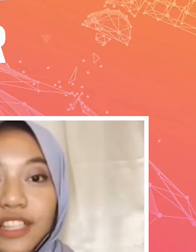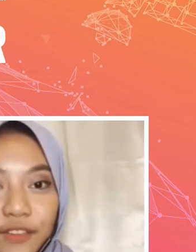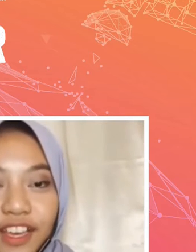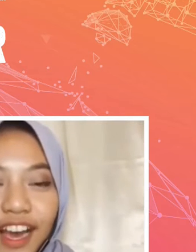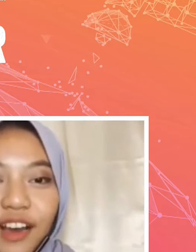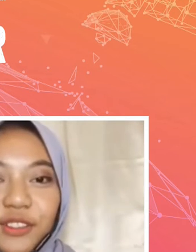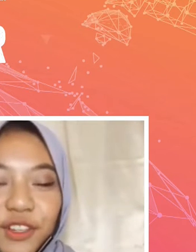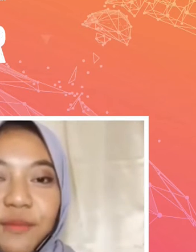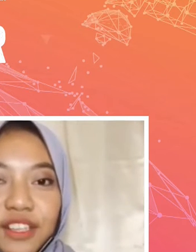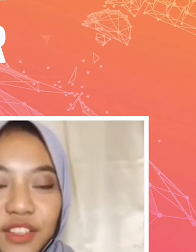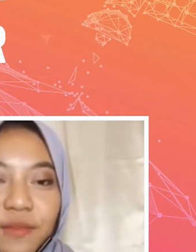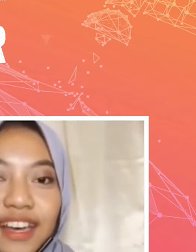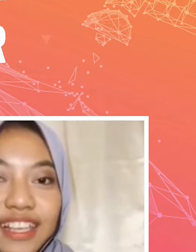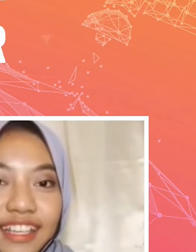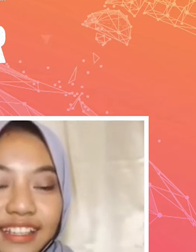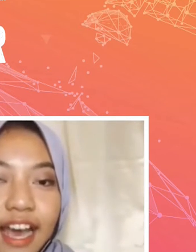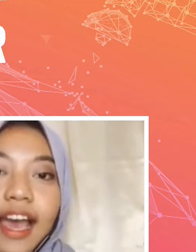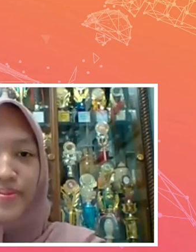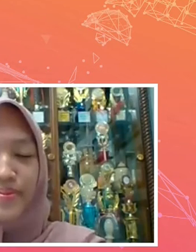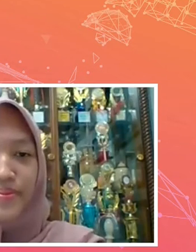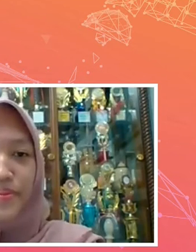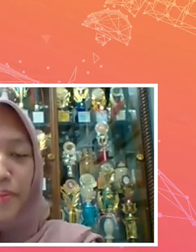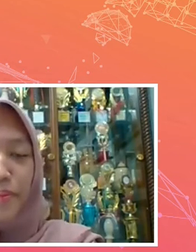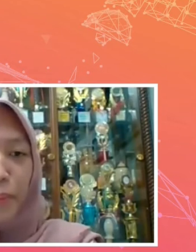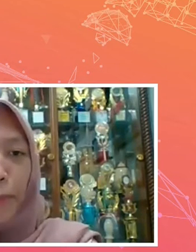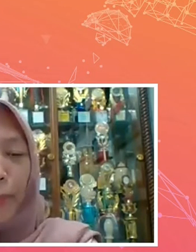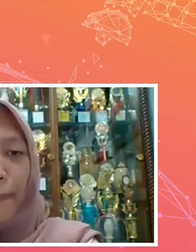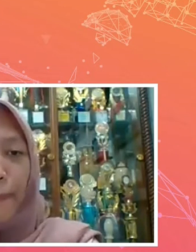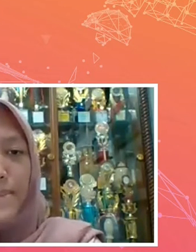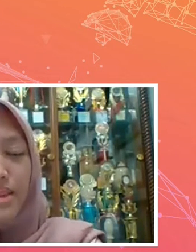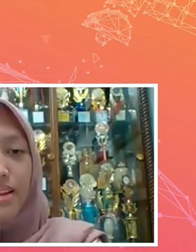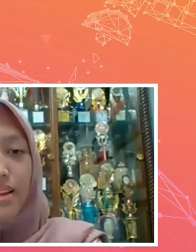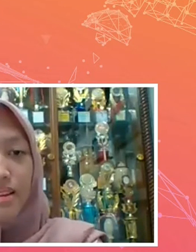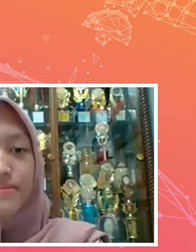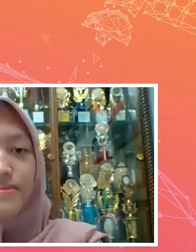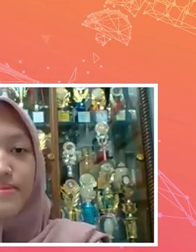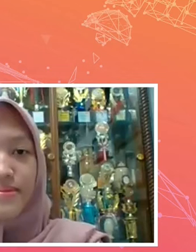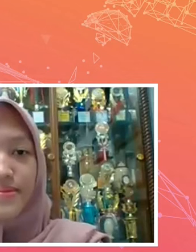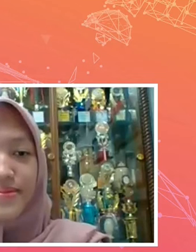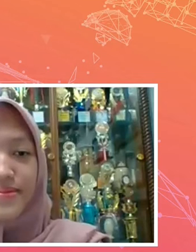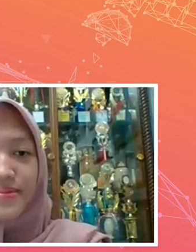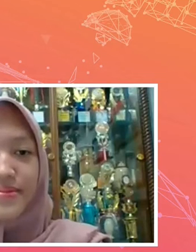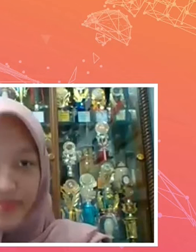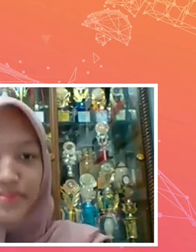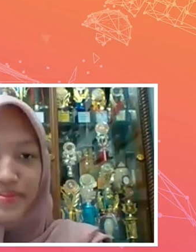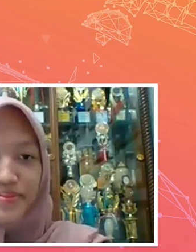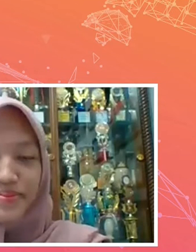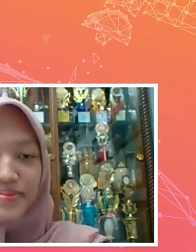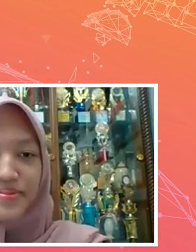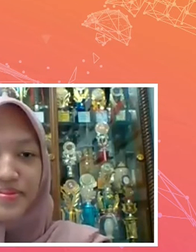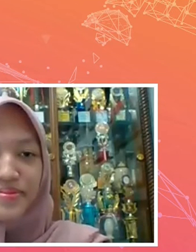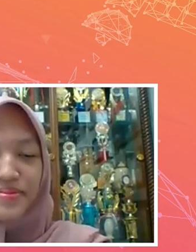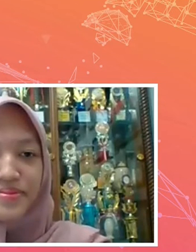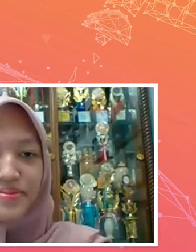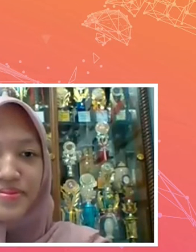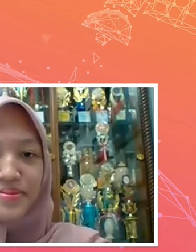berpengaruh positif nih, Kak, untuk kemajuan bangsa kita. Kekerasan berbasis gender online, itu yang kita lihat sekarang kan, itu yang kemudian marak. Dan